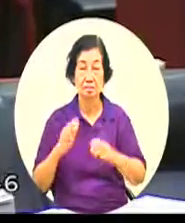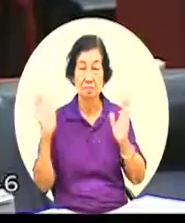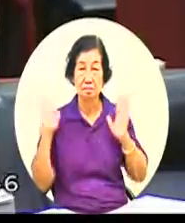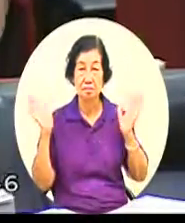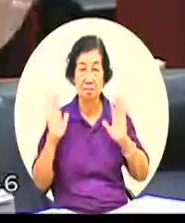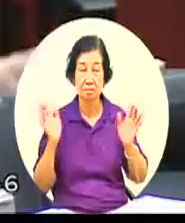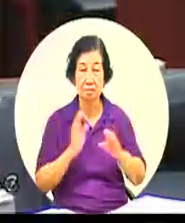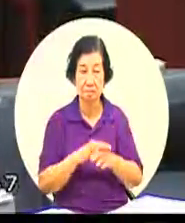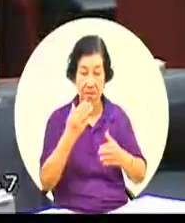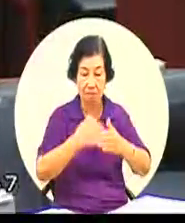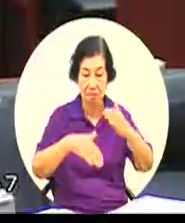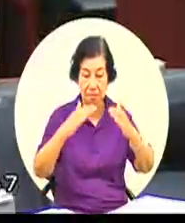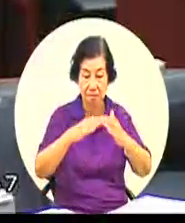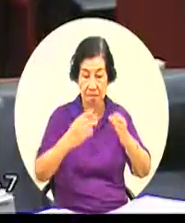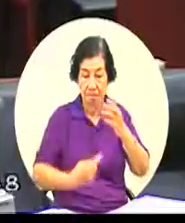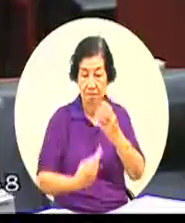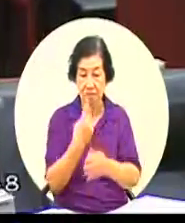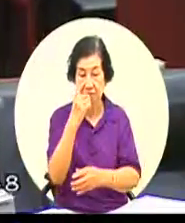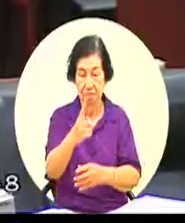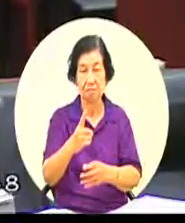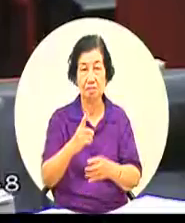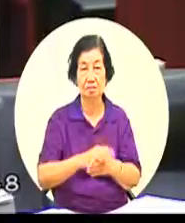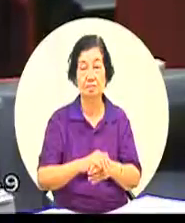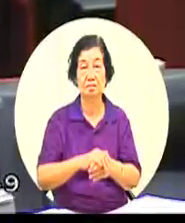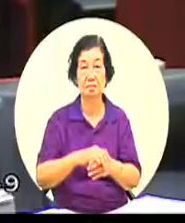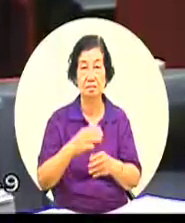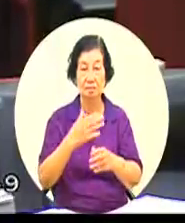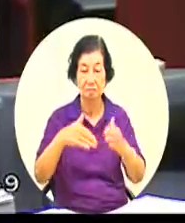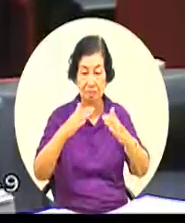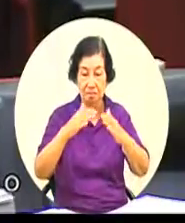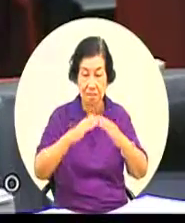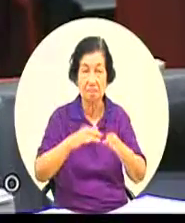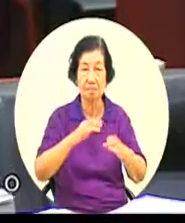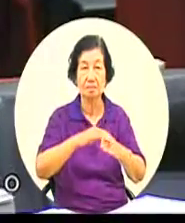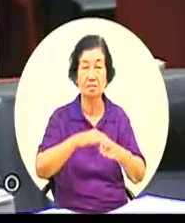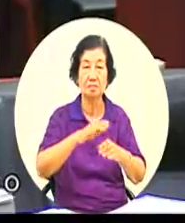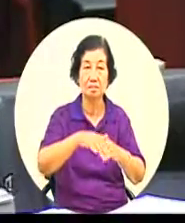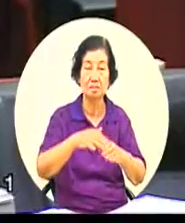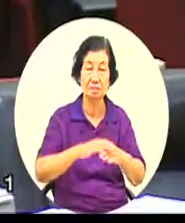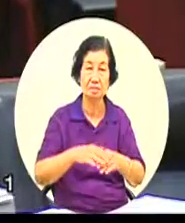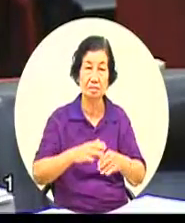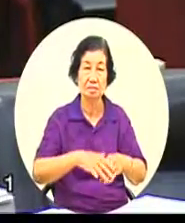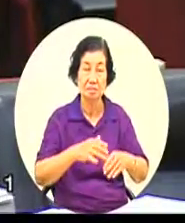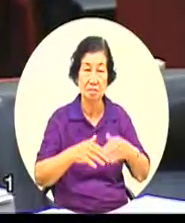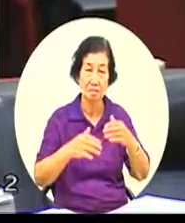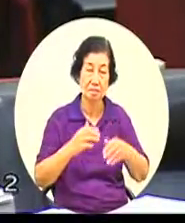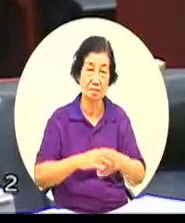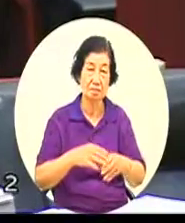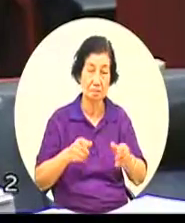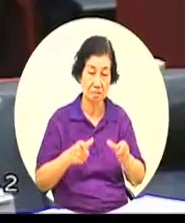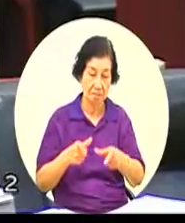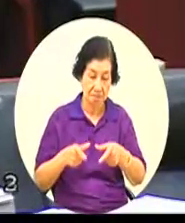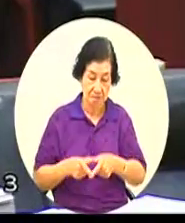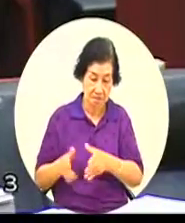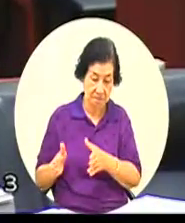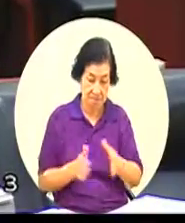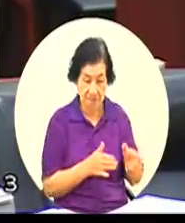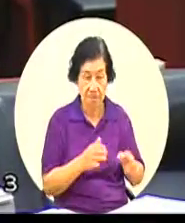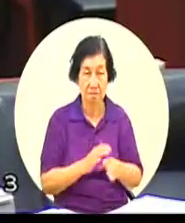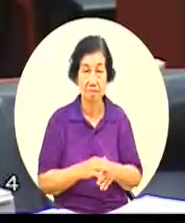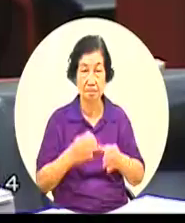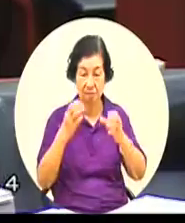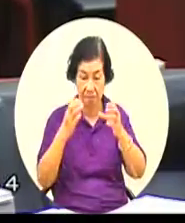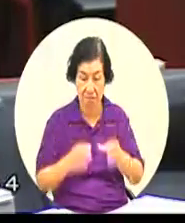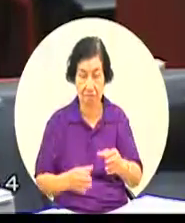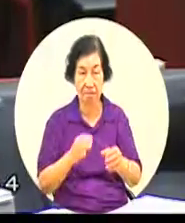个大闹摆个鬼一个心理建设，我迄拢唔好啦。什么心理建设，终究嘛是伊一个啦。老